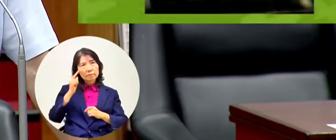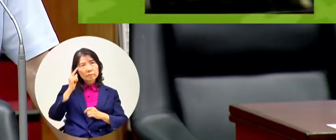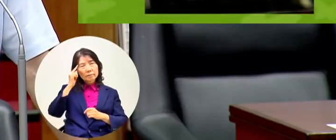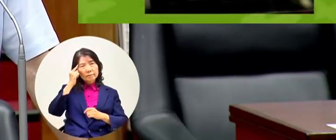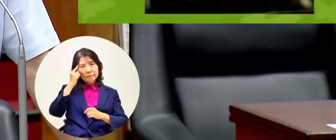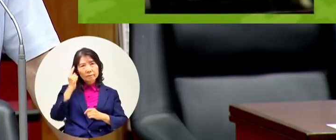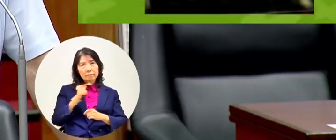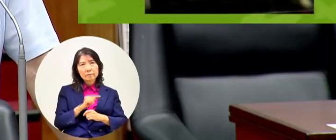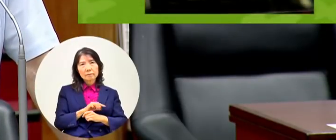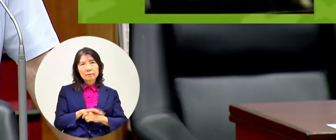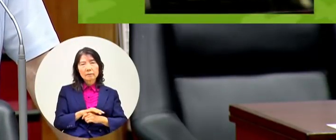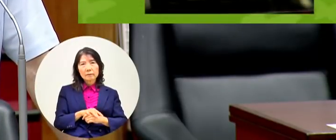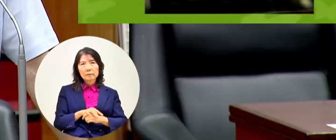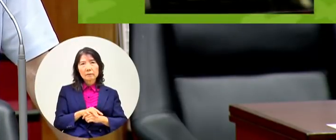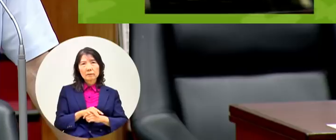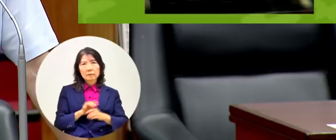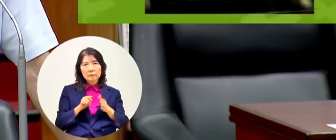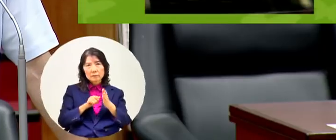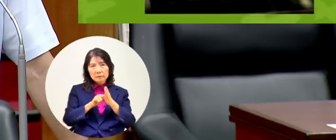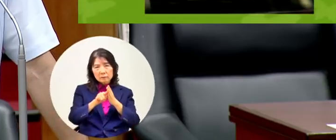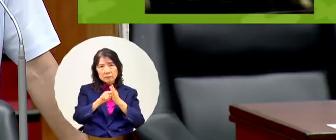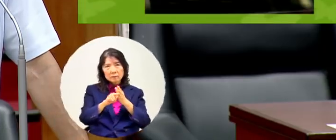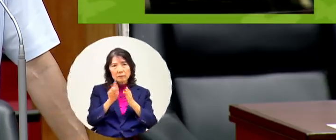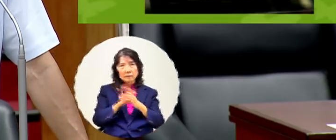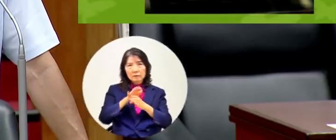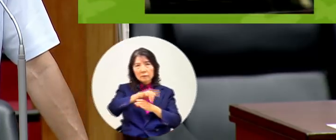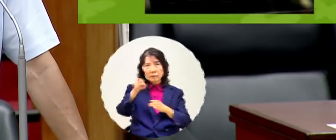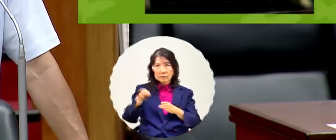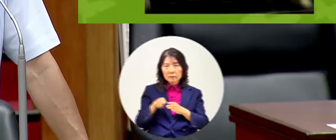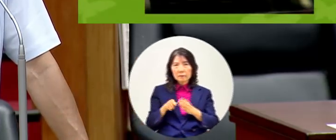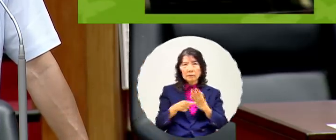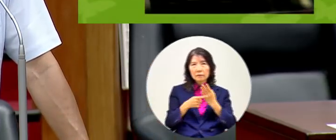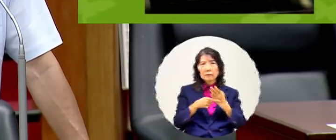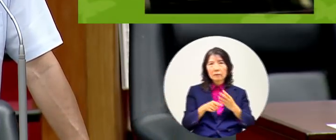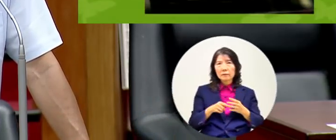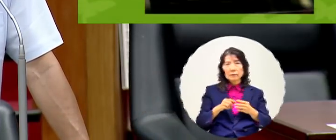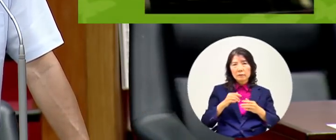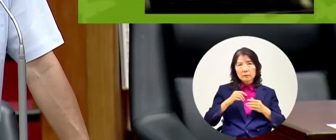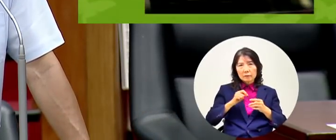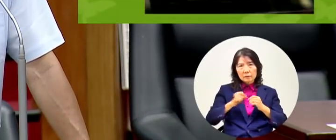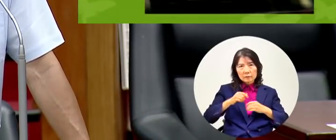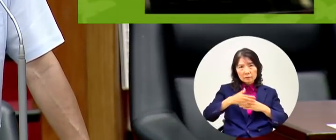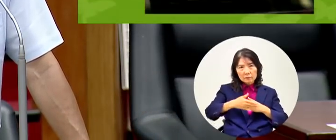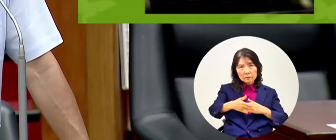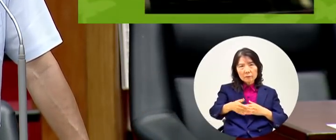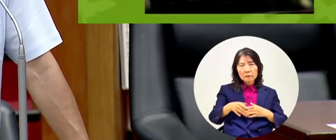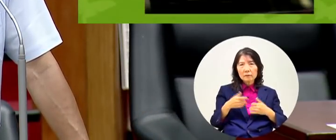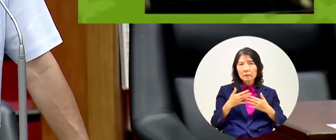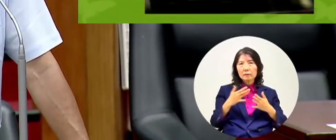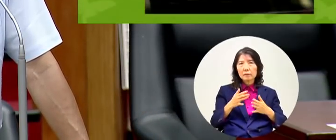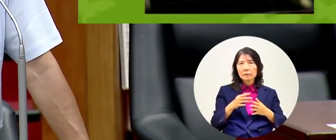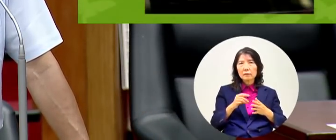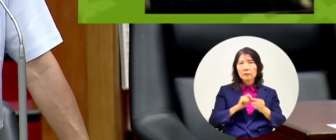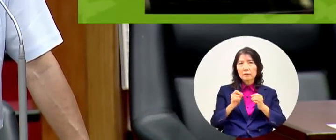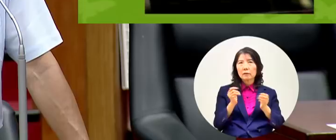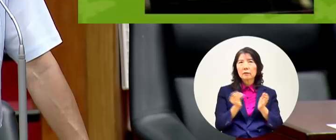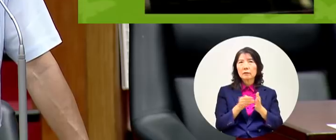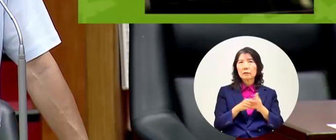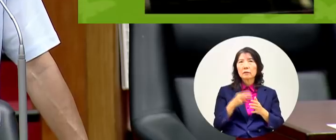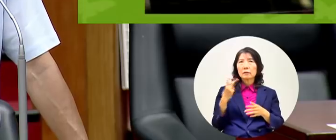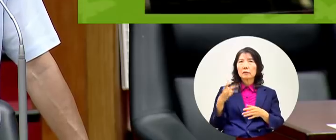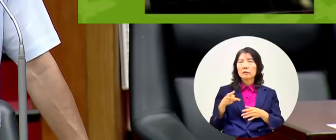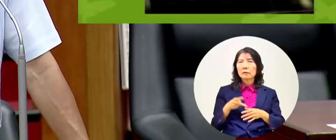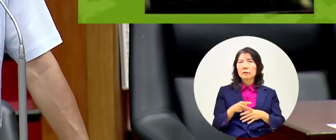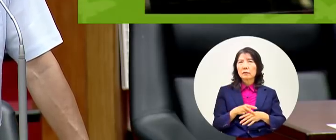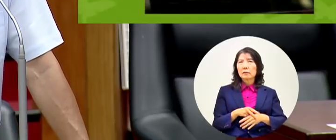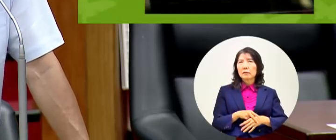甲，包括专家也好，包括其他专业的咧设计过程，不要去设计以后过来去。我要